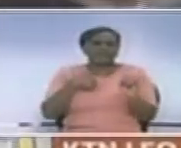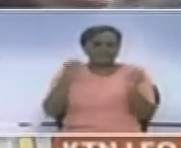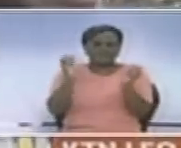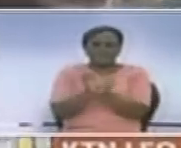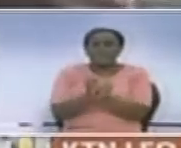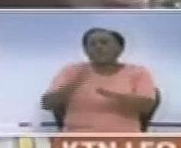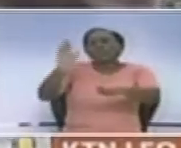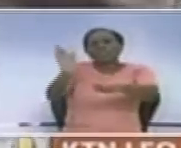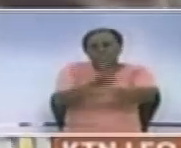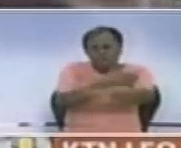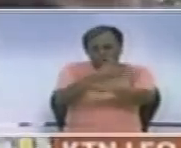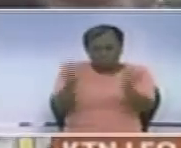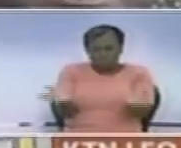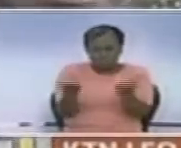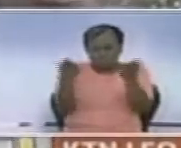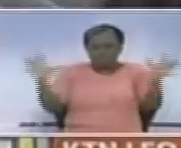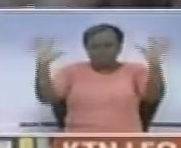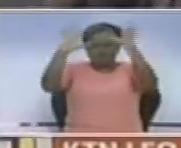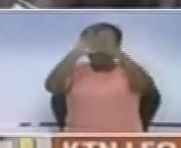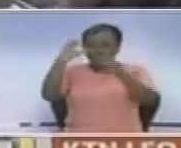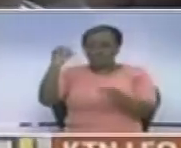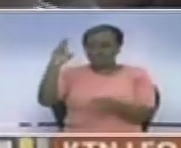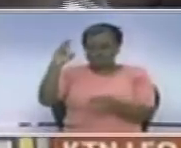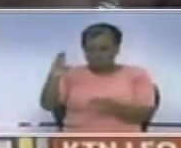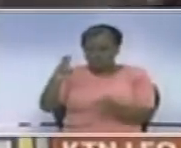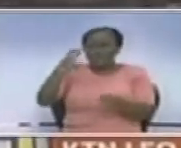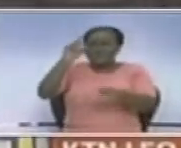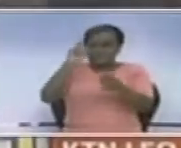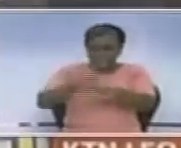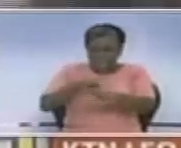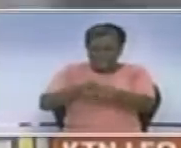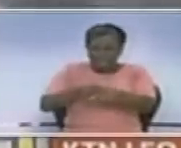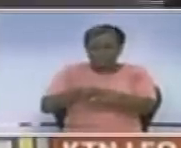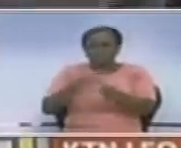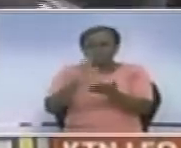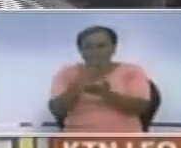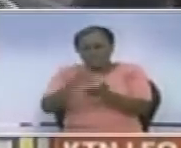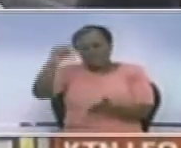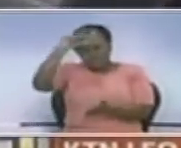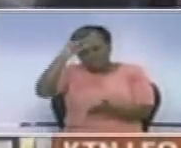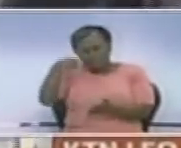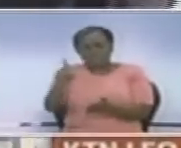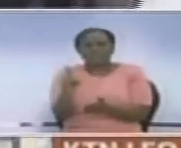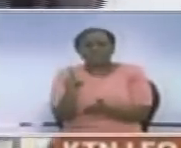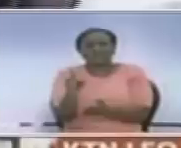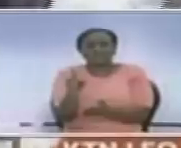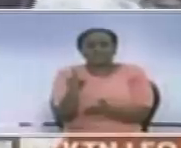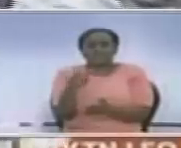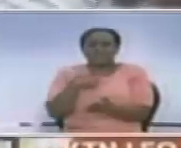Ni wimbo unaoimarisha muungano wa CORD, hasa kuhusu mdahala kati yake na serikali ya